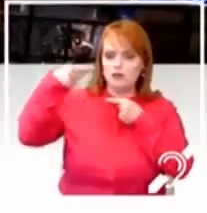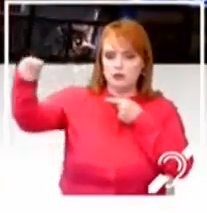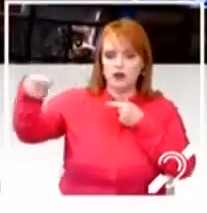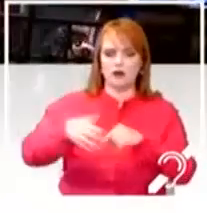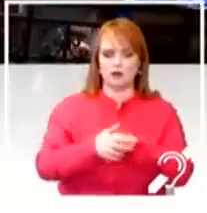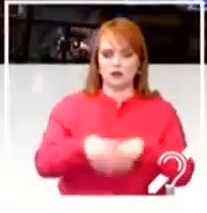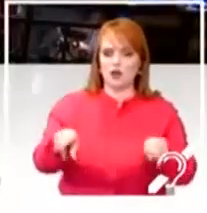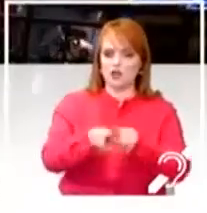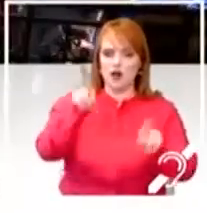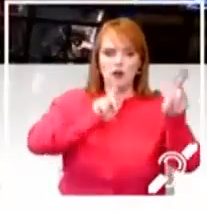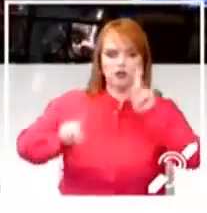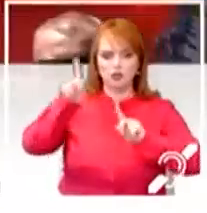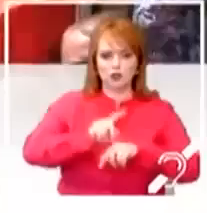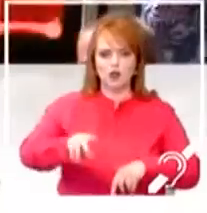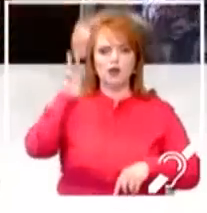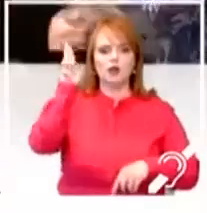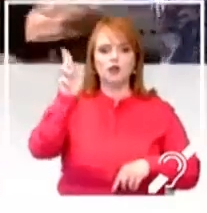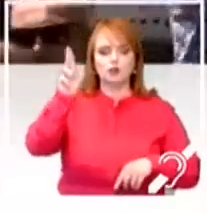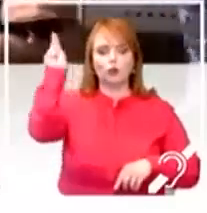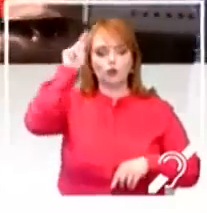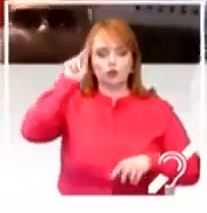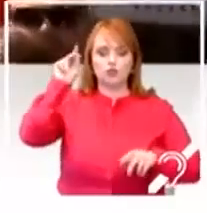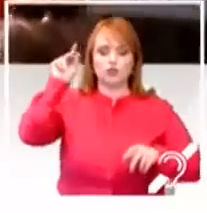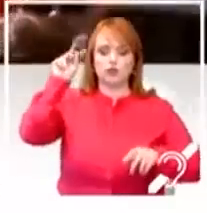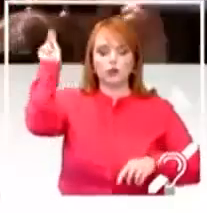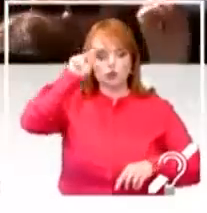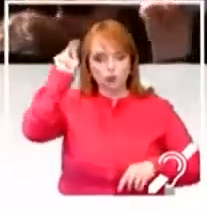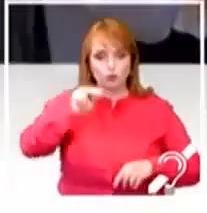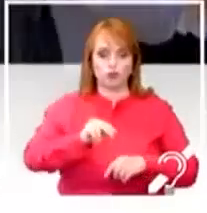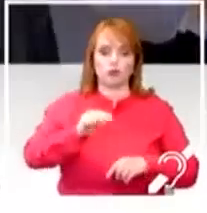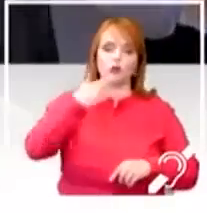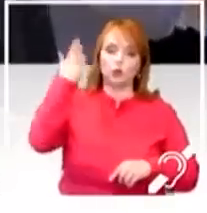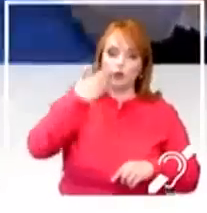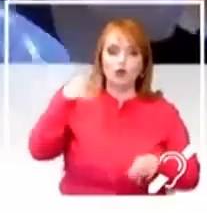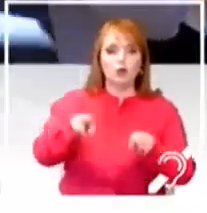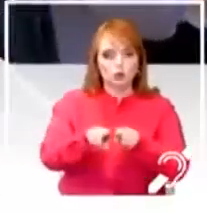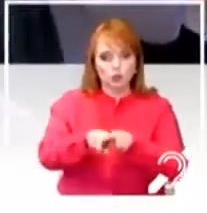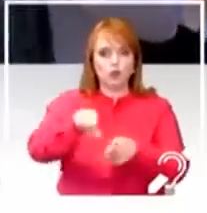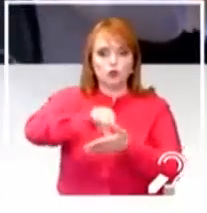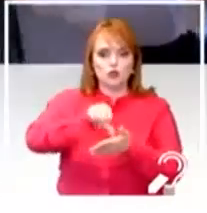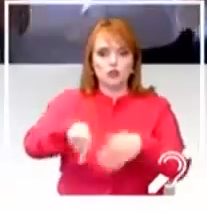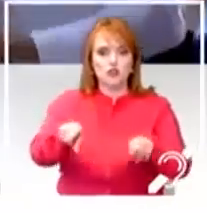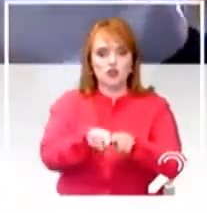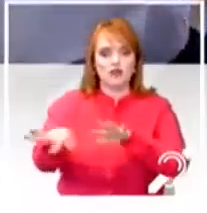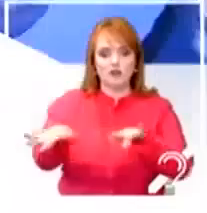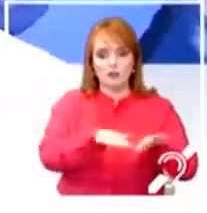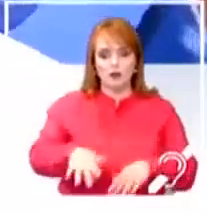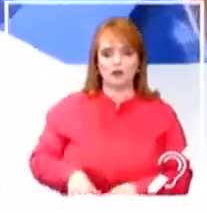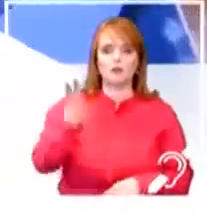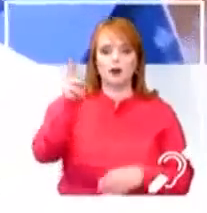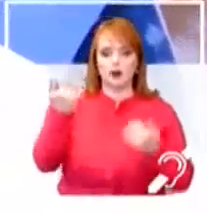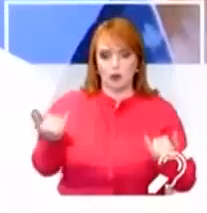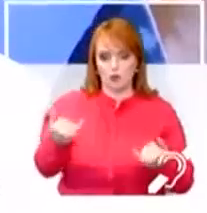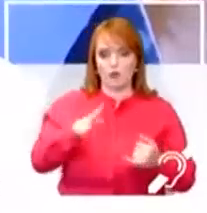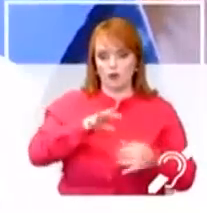Moldova Europeană. Și cei plecați la studii sau la muncă în România au luat parte la evenimentul istoric de la Chișinău. Ne dorim